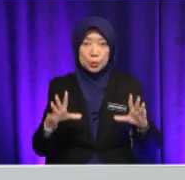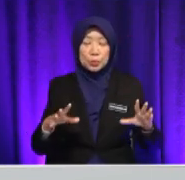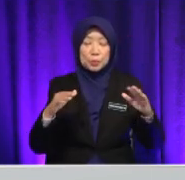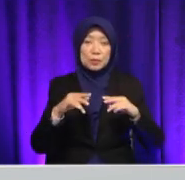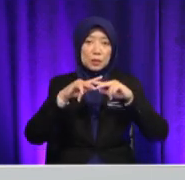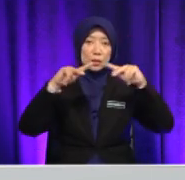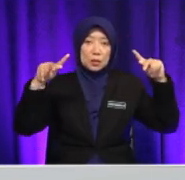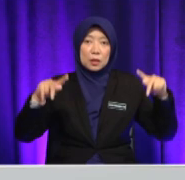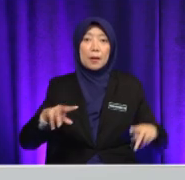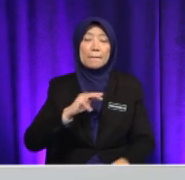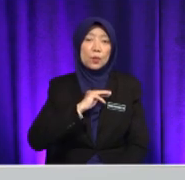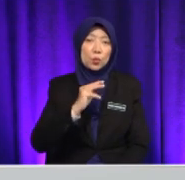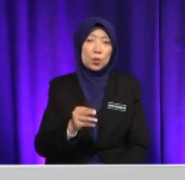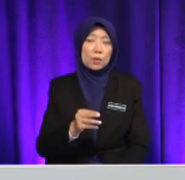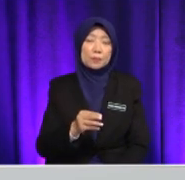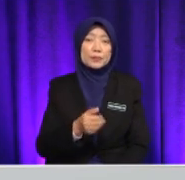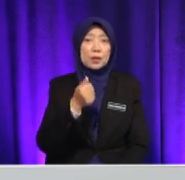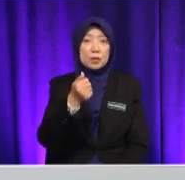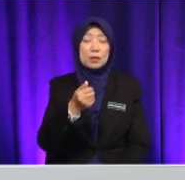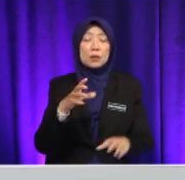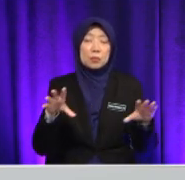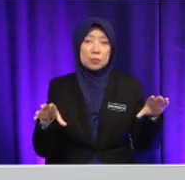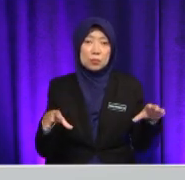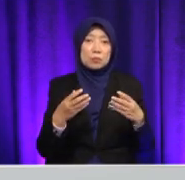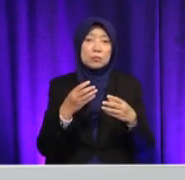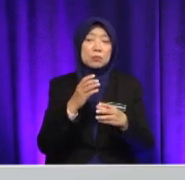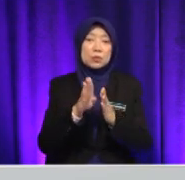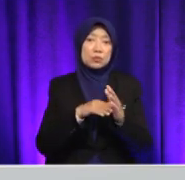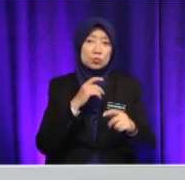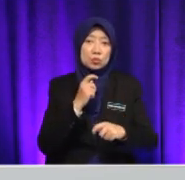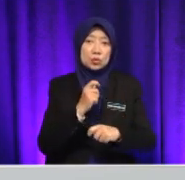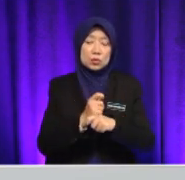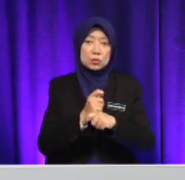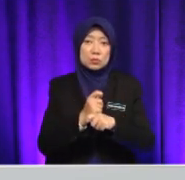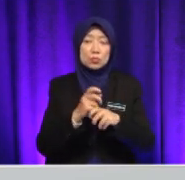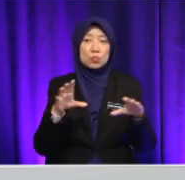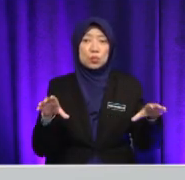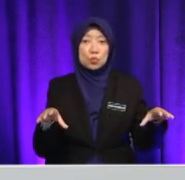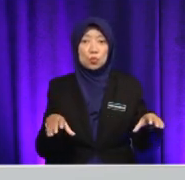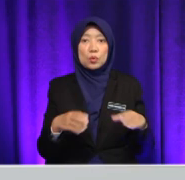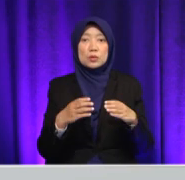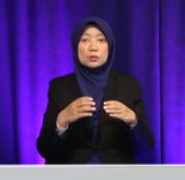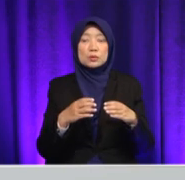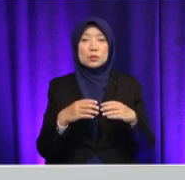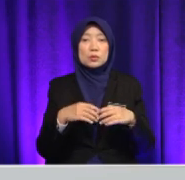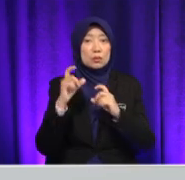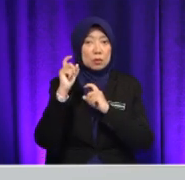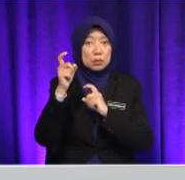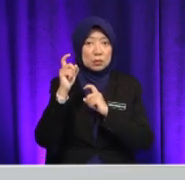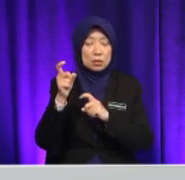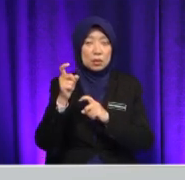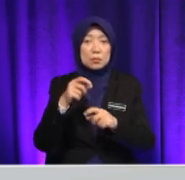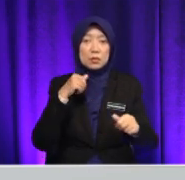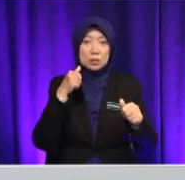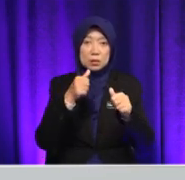anda telah ditugaskan Untuk membuat satu cendera hati berkonsepkan papa tanda lari agent ini kalau kita tidak baca